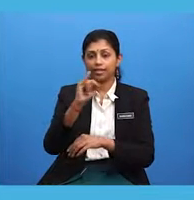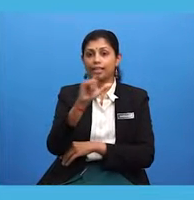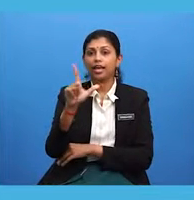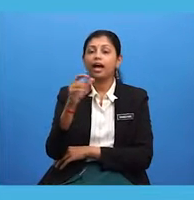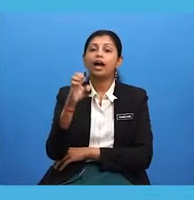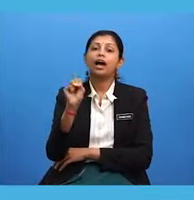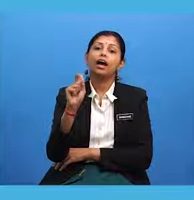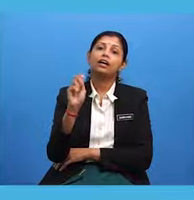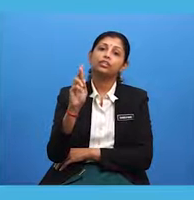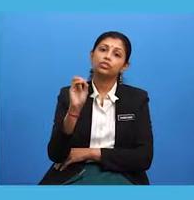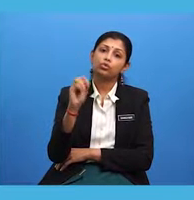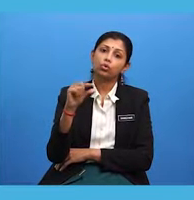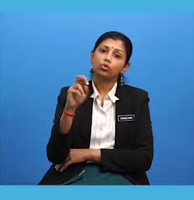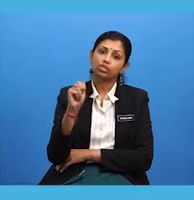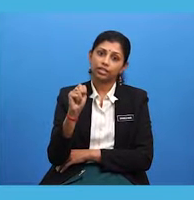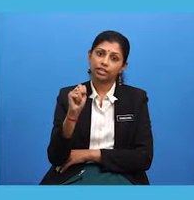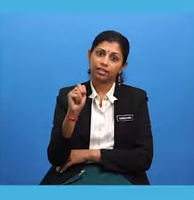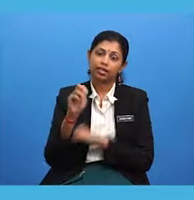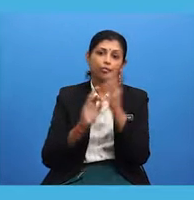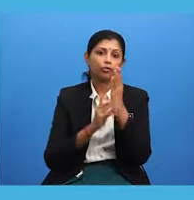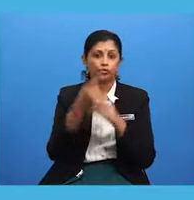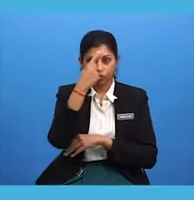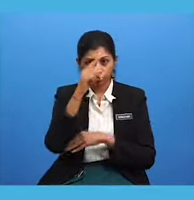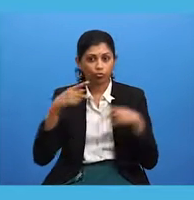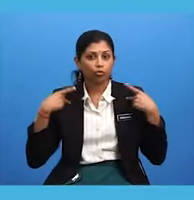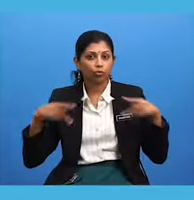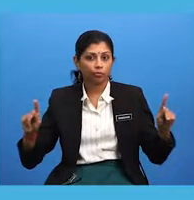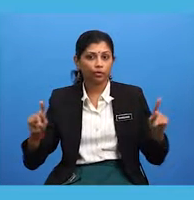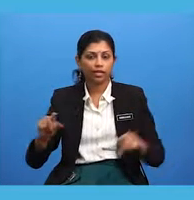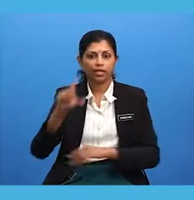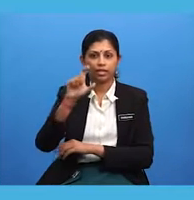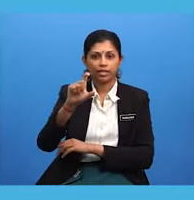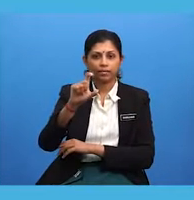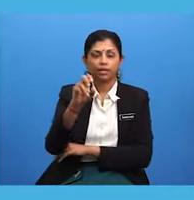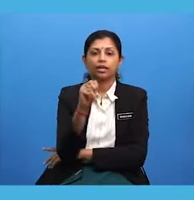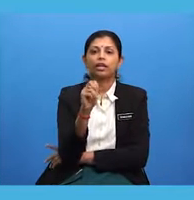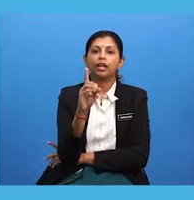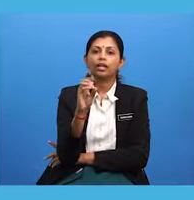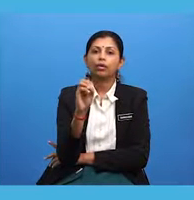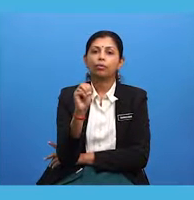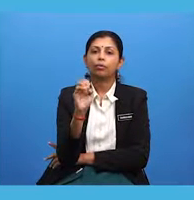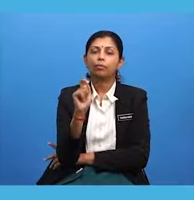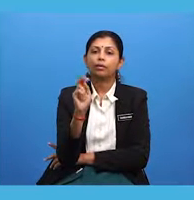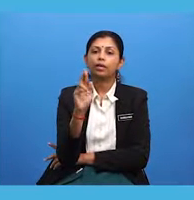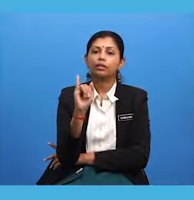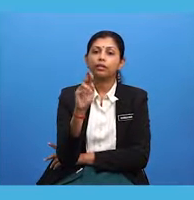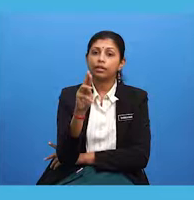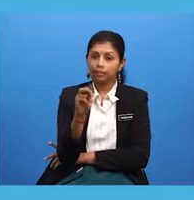estrogen. Estrogen berfungsi memulihkan ketebalan